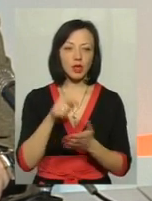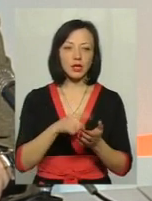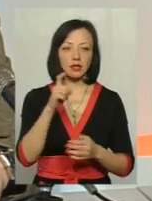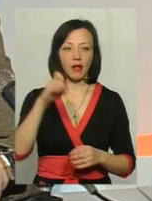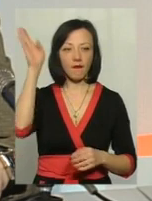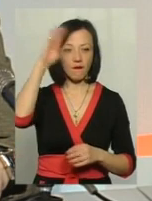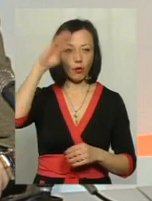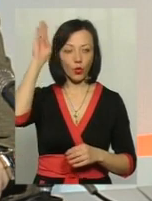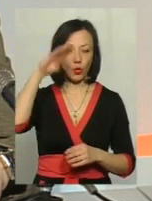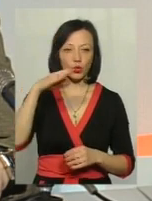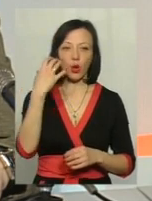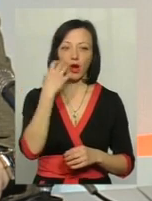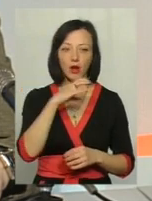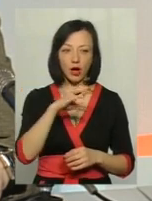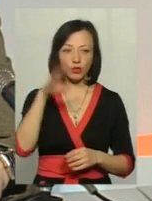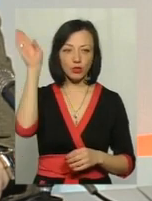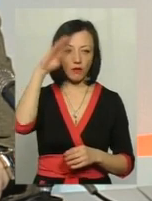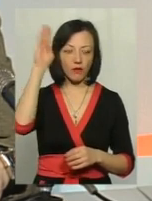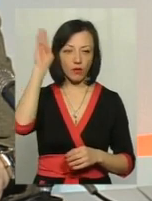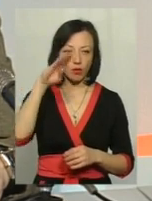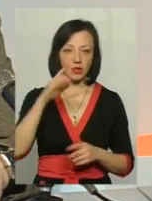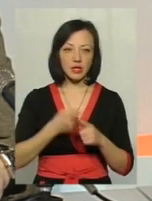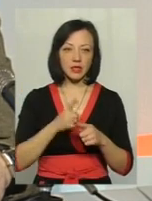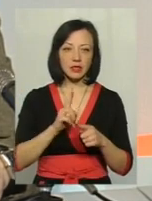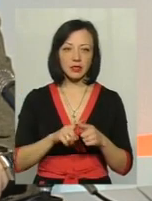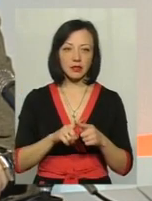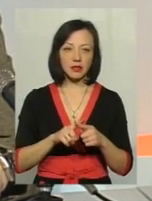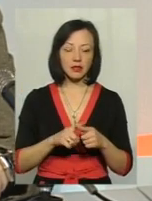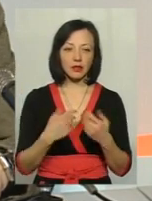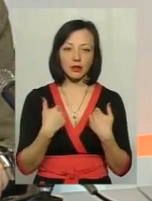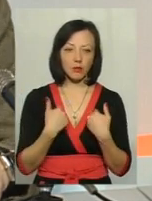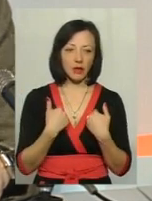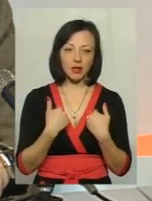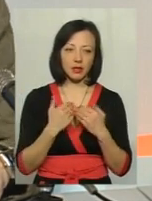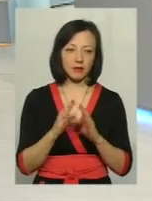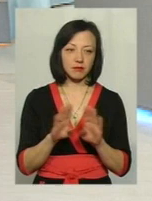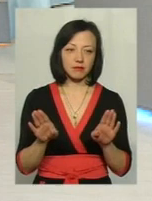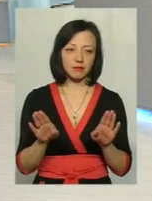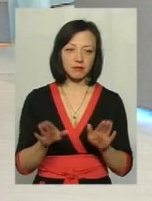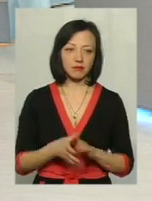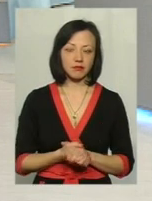воду. Гарячу воду. То не зовсім, мабуть, все-таки до мене.